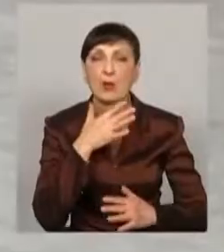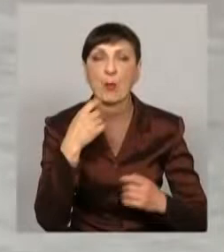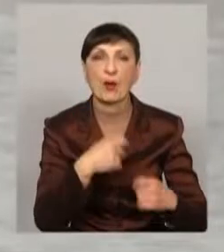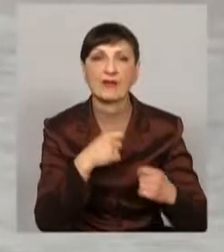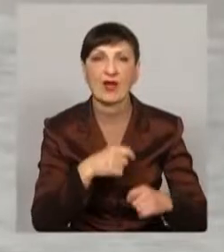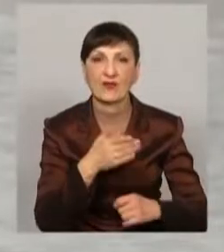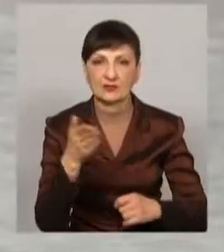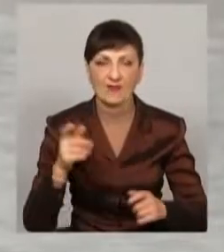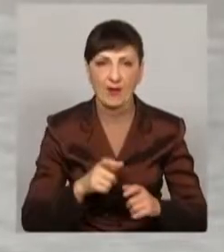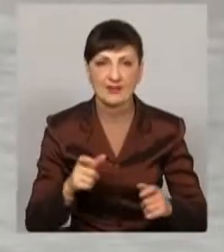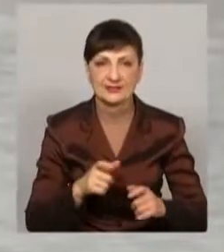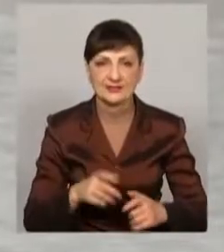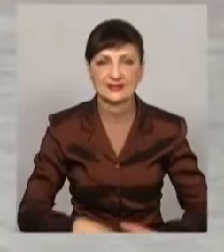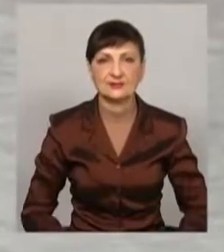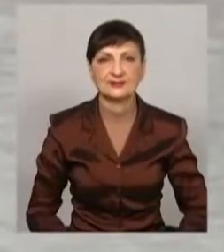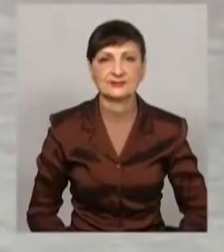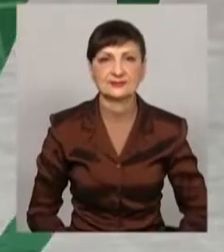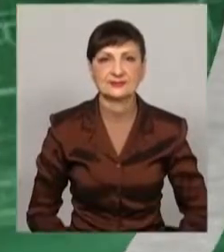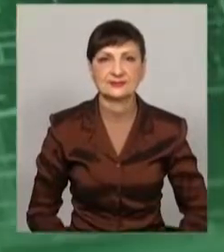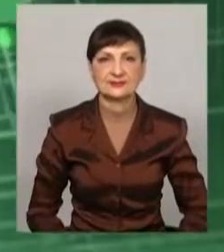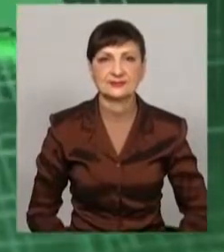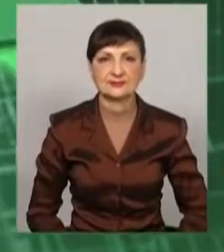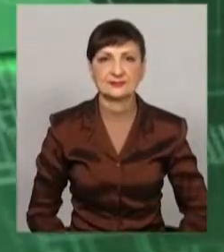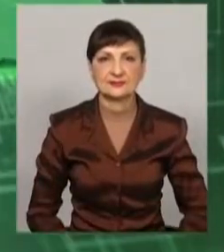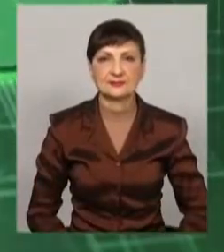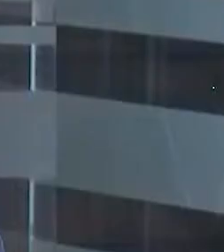им. В ситуации разбиралась Салтана Таргалиева.